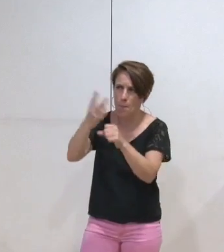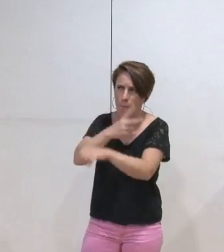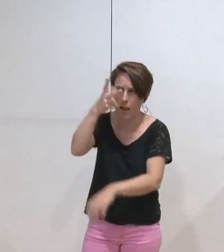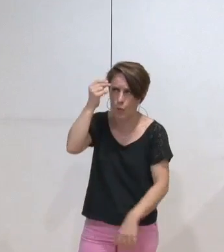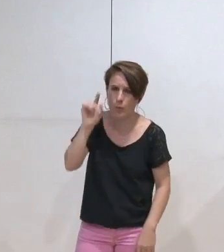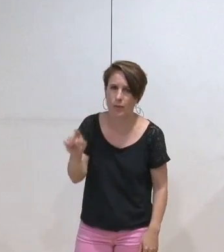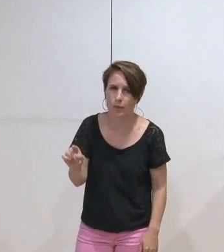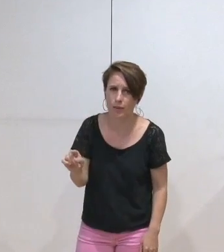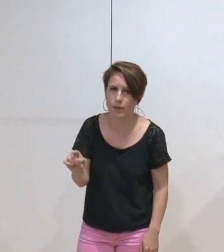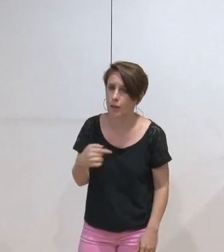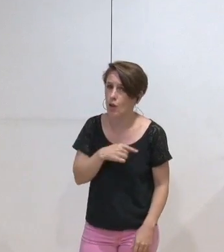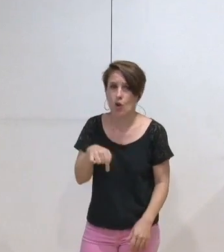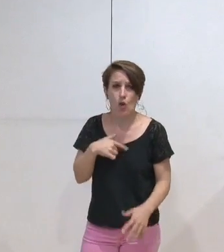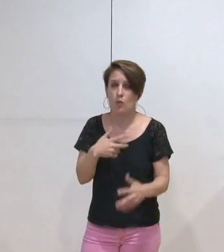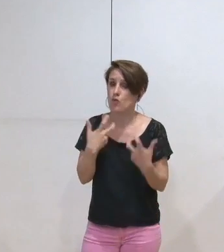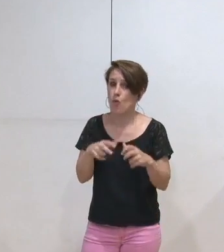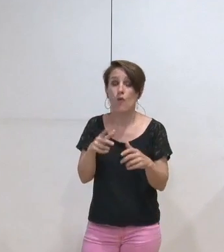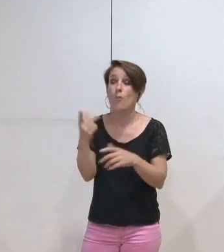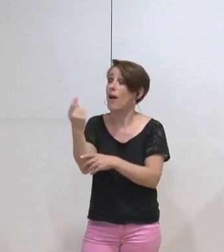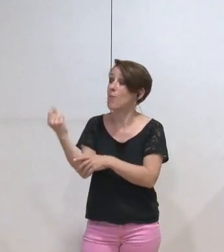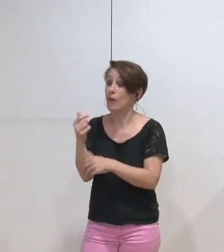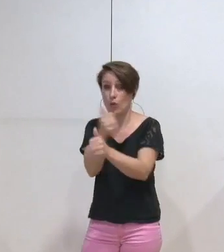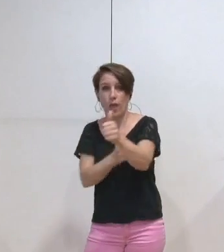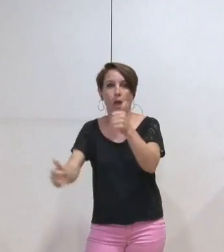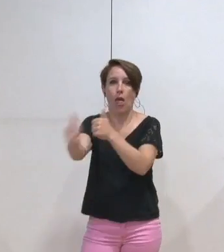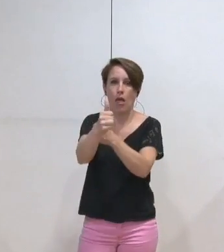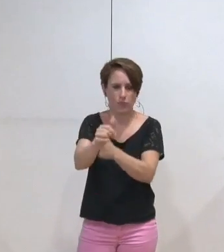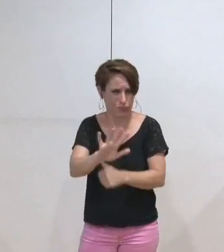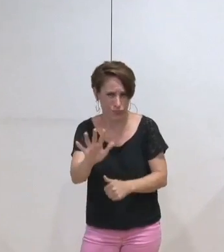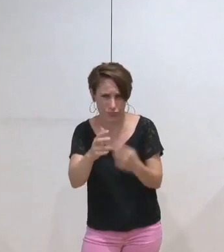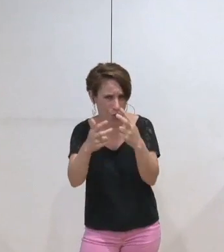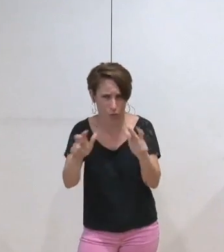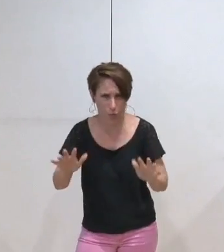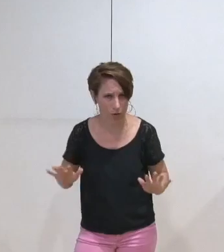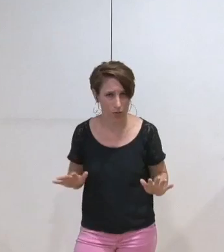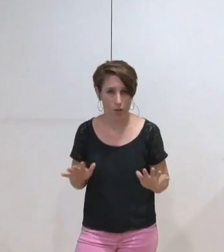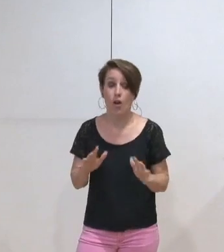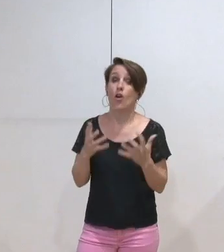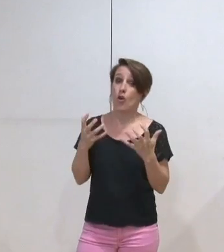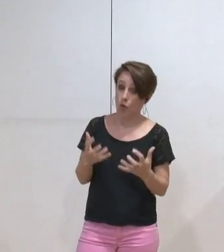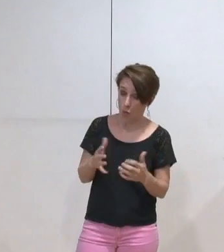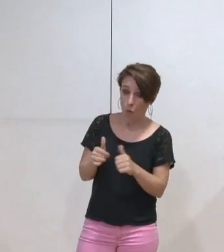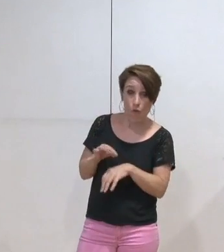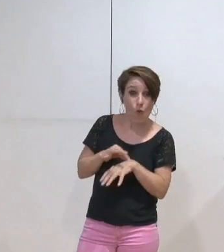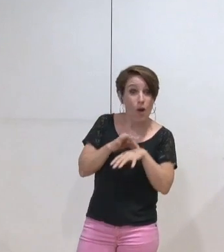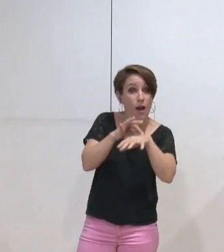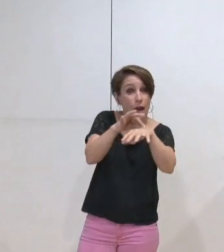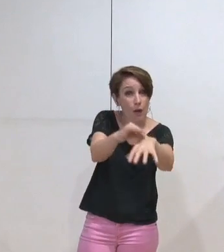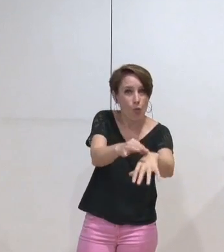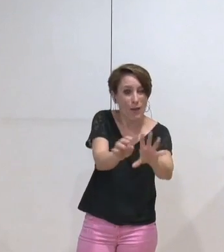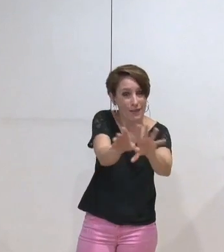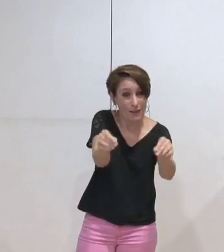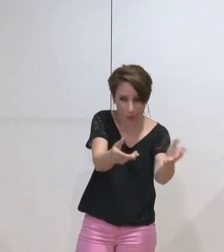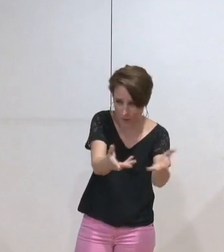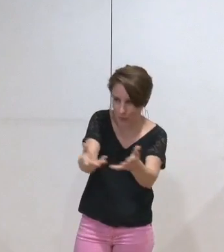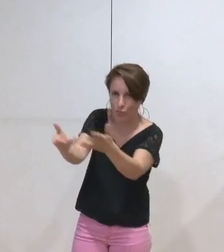absolument pas de se substituer à nos partenaires en aucun cas bien au contraire il s'agit d'accompagner les ménages vers ses partenaires et de